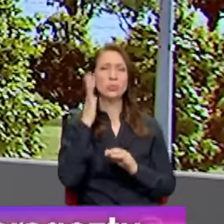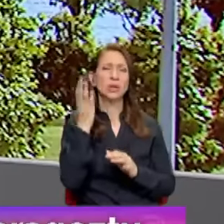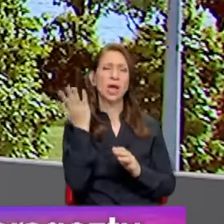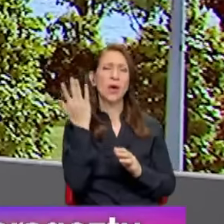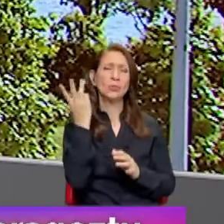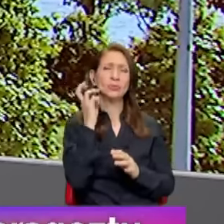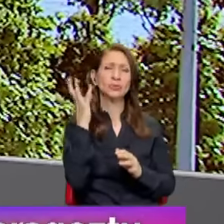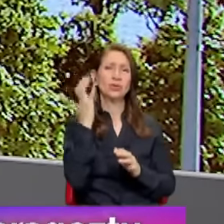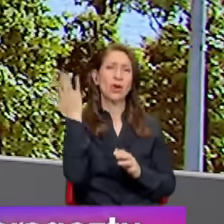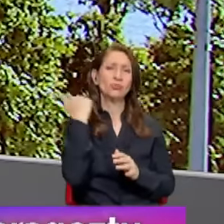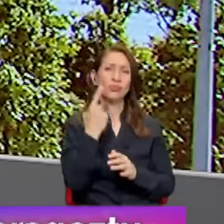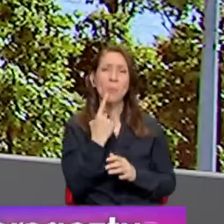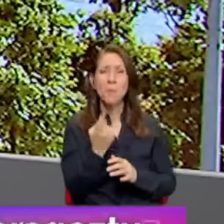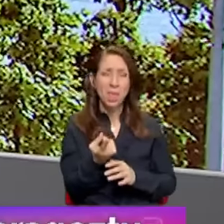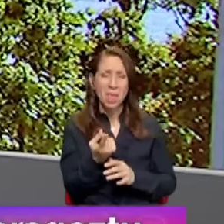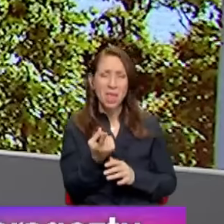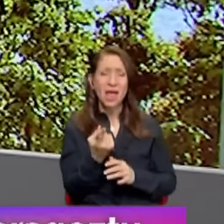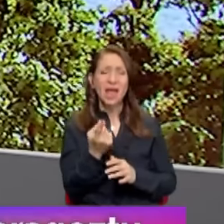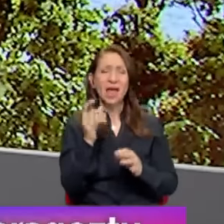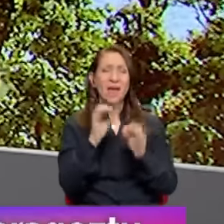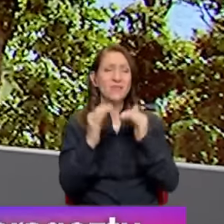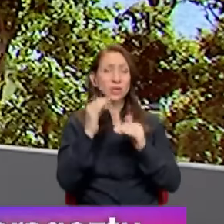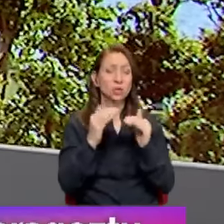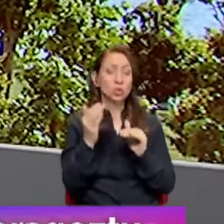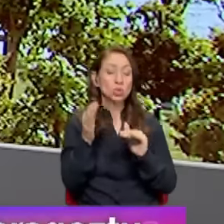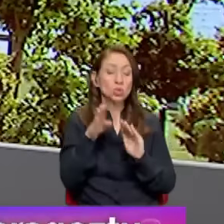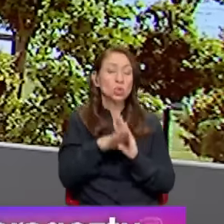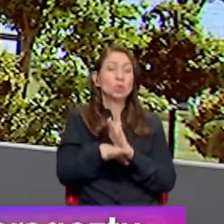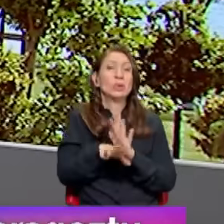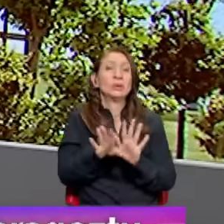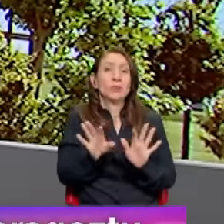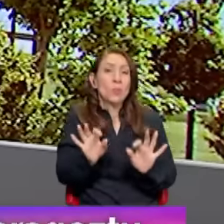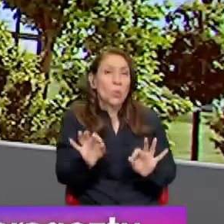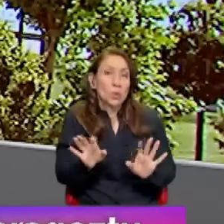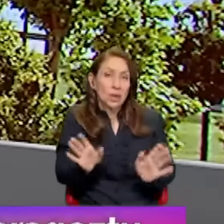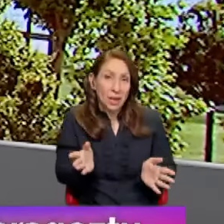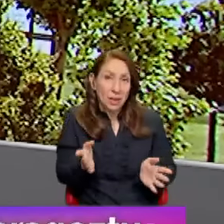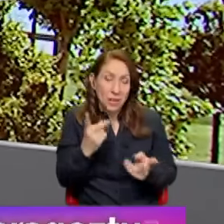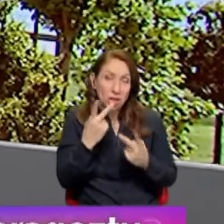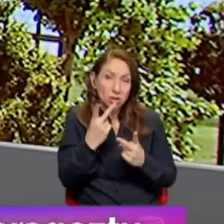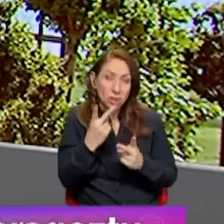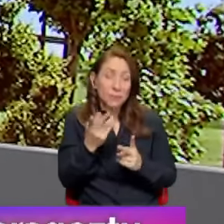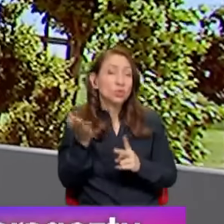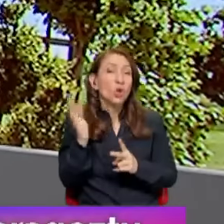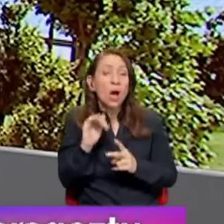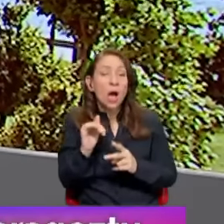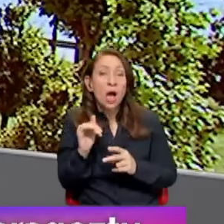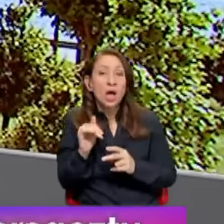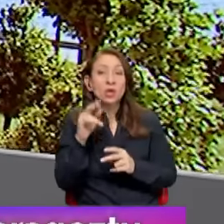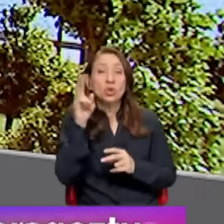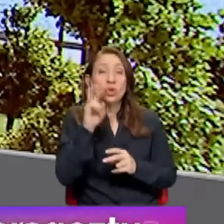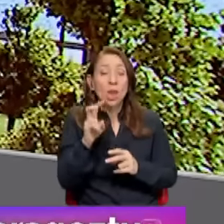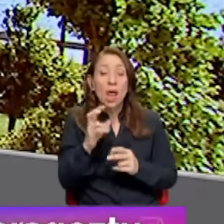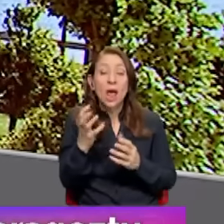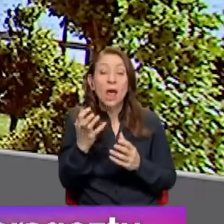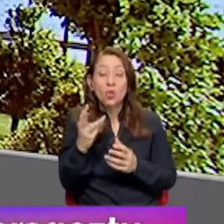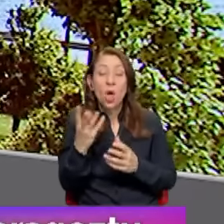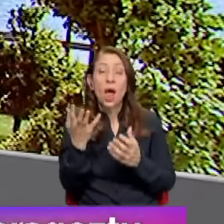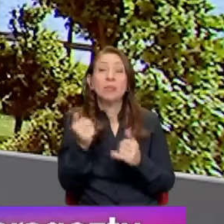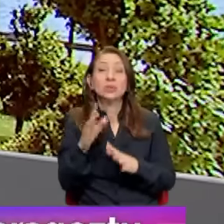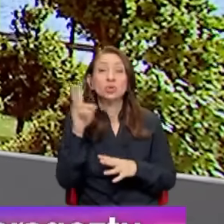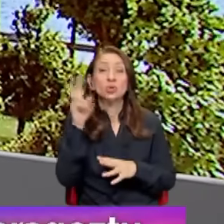aylar öncesinden söylemişlerdi Enflasyonun düşmemesi mümkün değil bir açıklama sonra döviz almasak